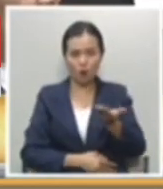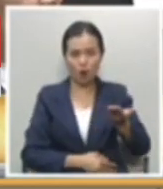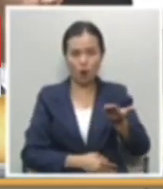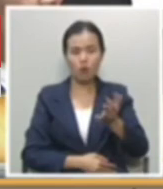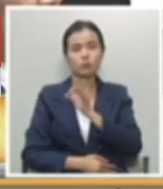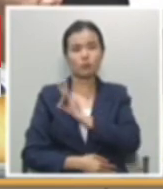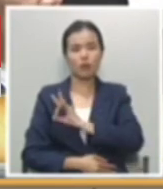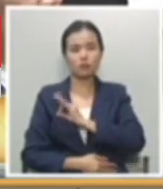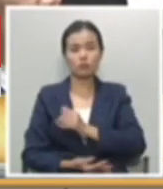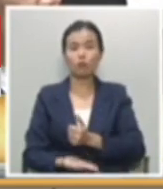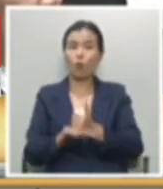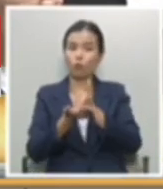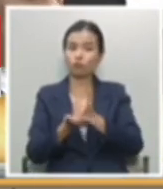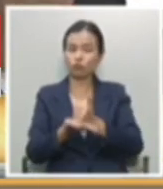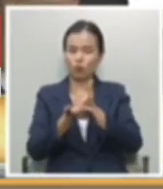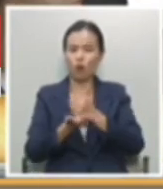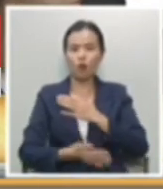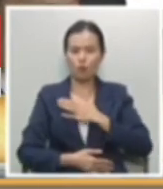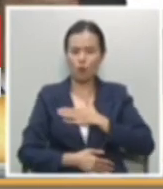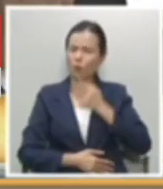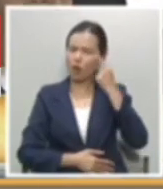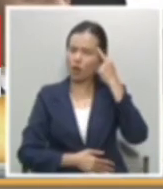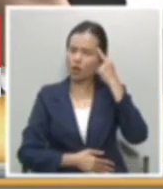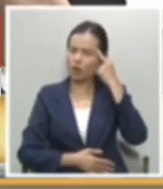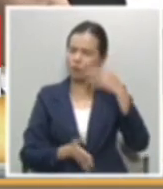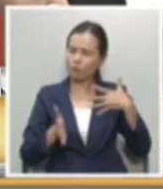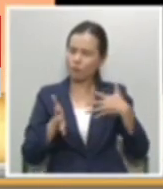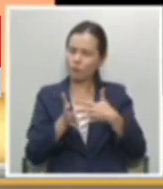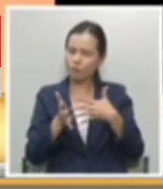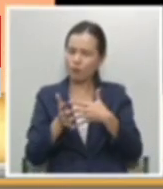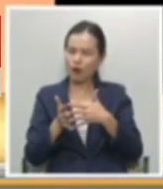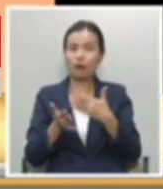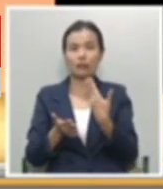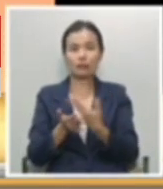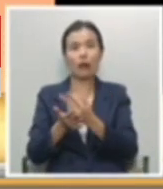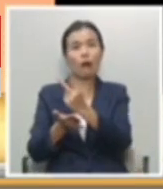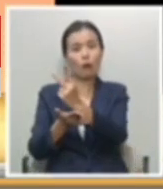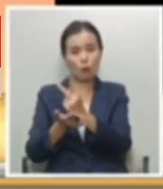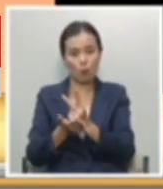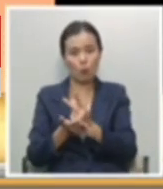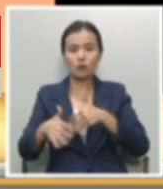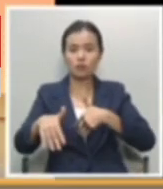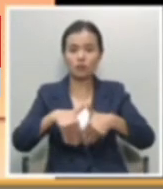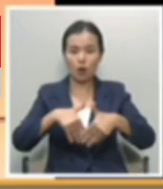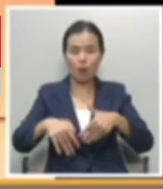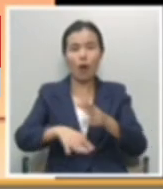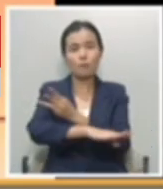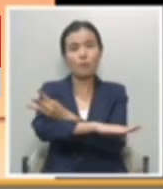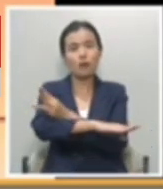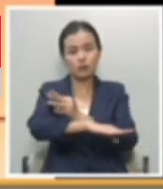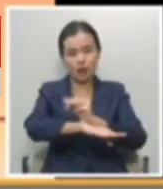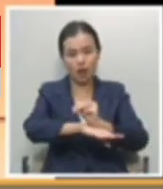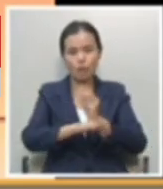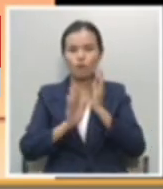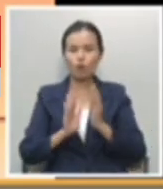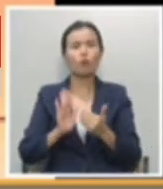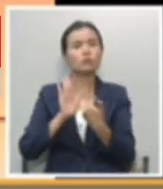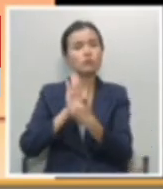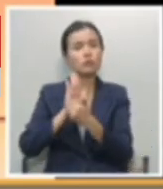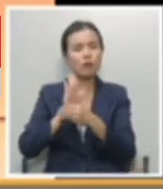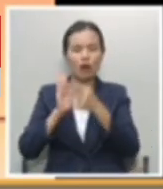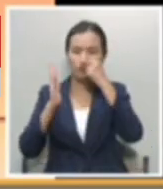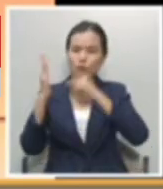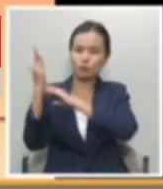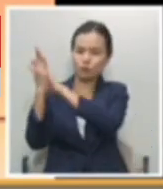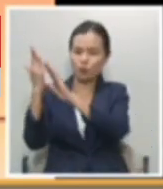ยกันผมก็มาติดใจเรื่องเงินกู้นี่แหละครับชาวบ้านชาวมหาสารคามคนอีสานคนทั่วประเทศก็โทร